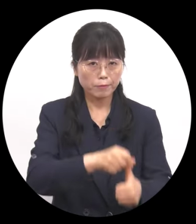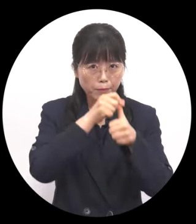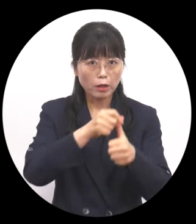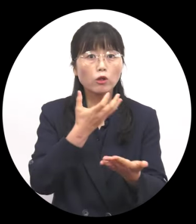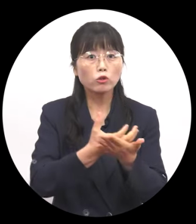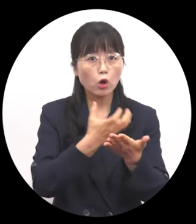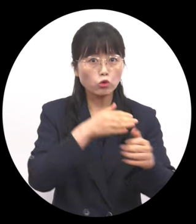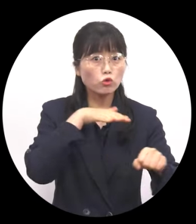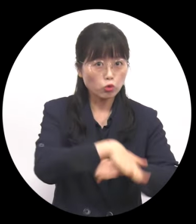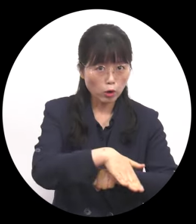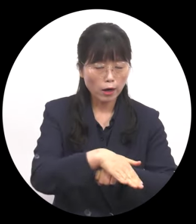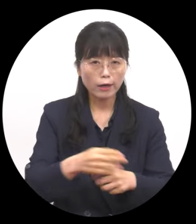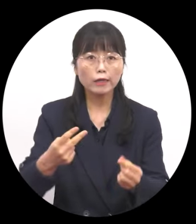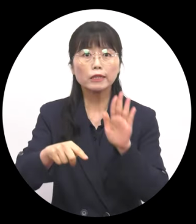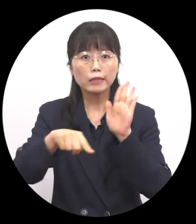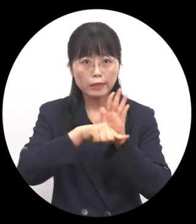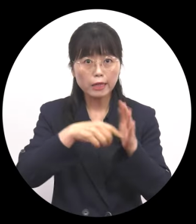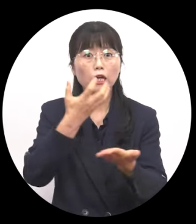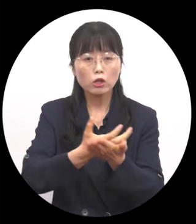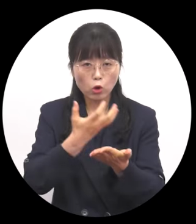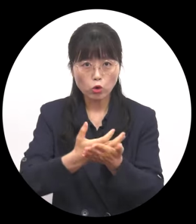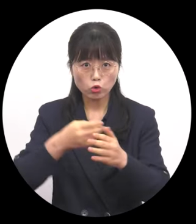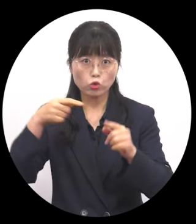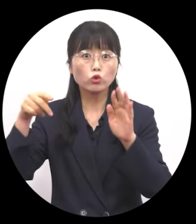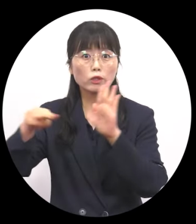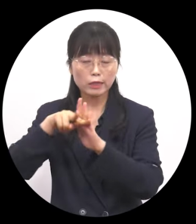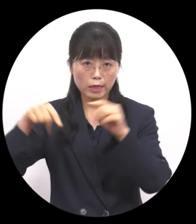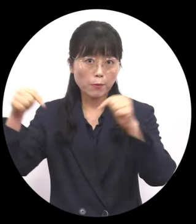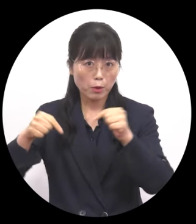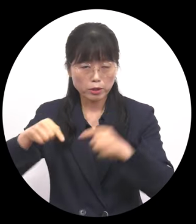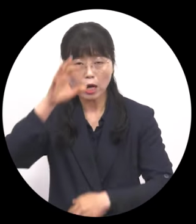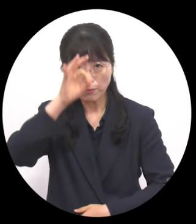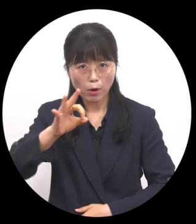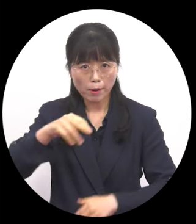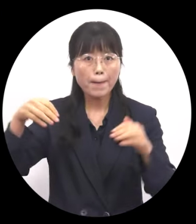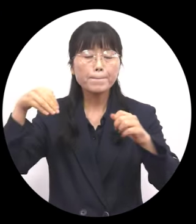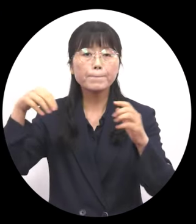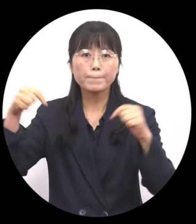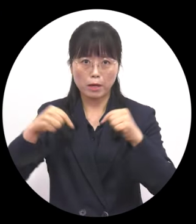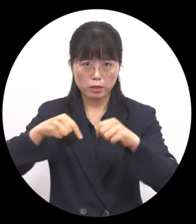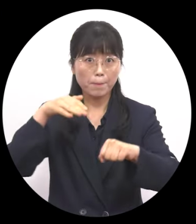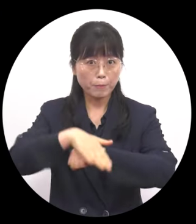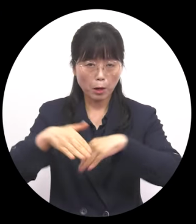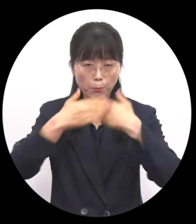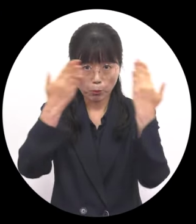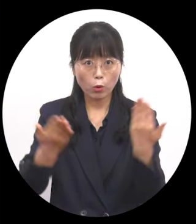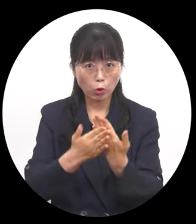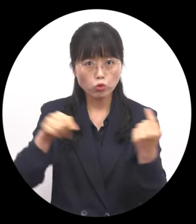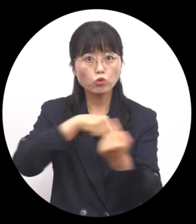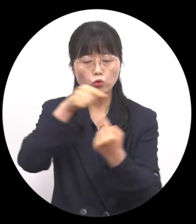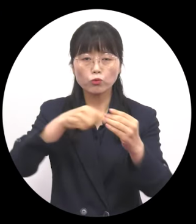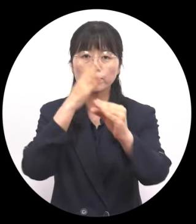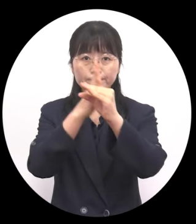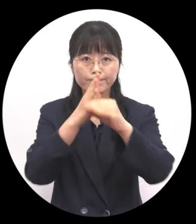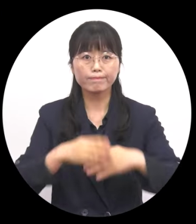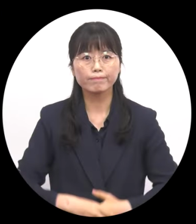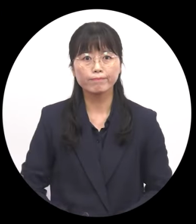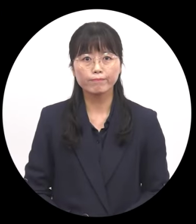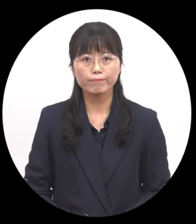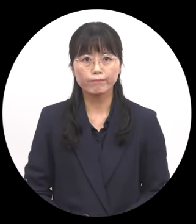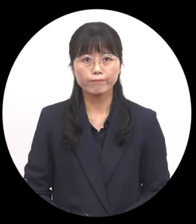선발하는 서류형과 1단계 서류, 2단계 면접을 보는 면접형 모두 저희가 운영된다는